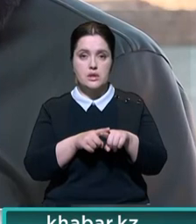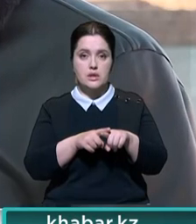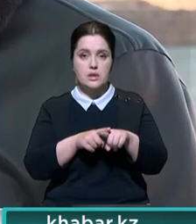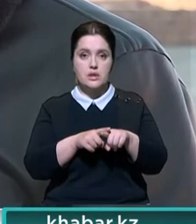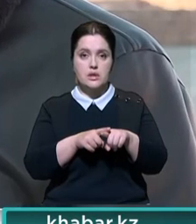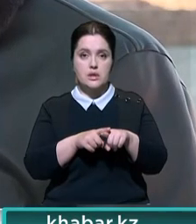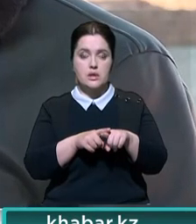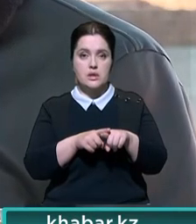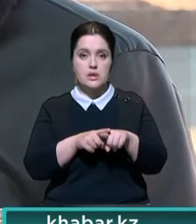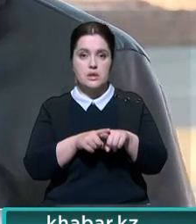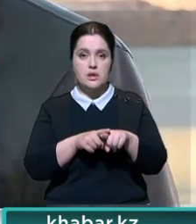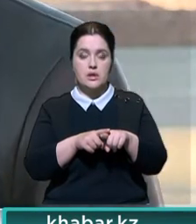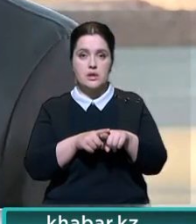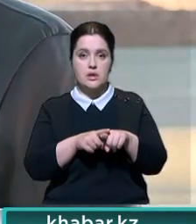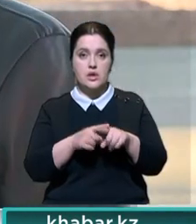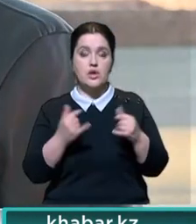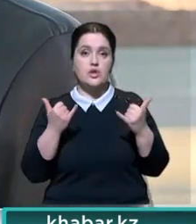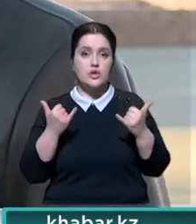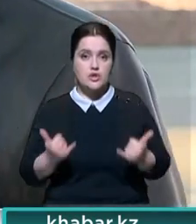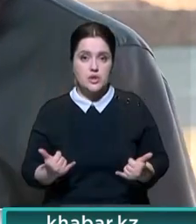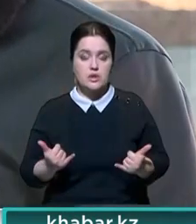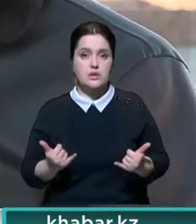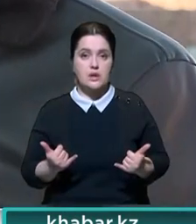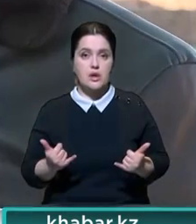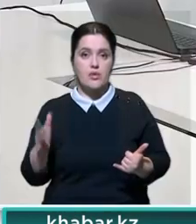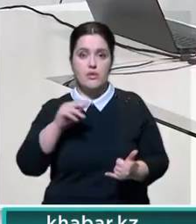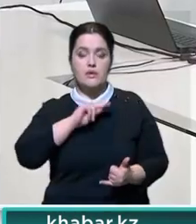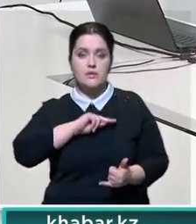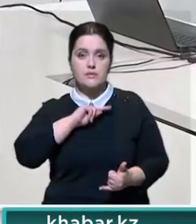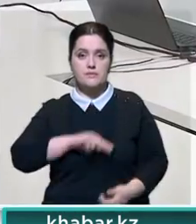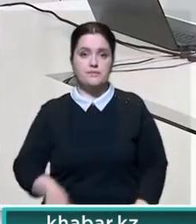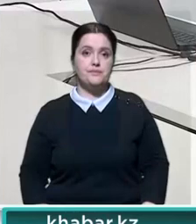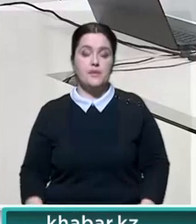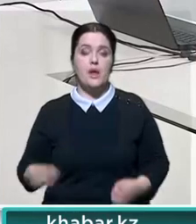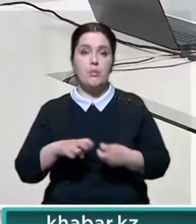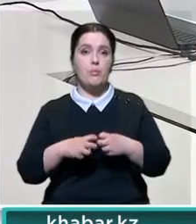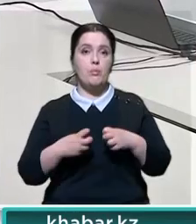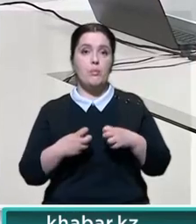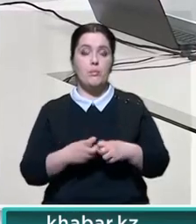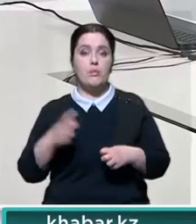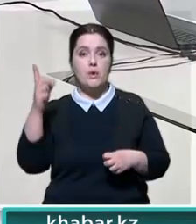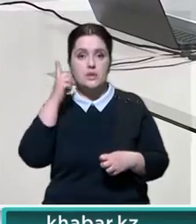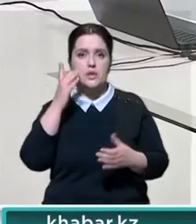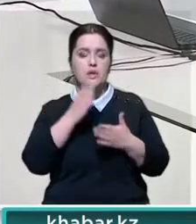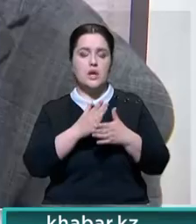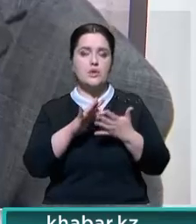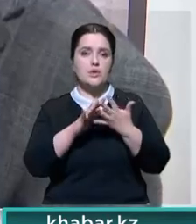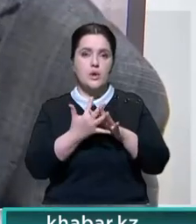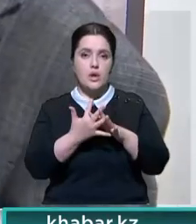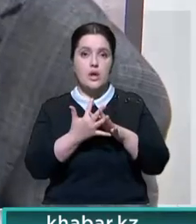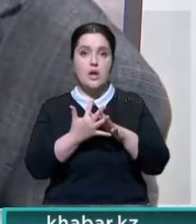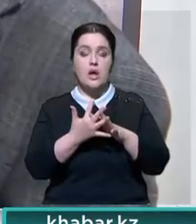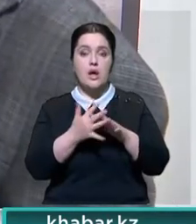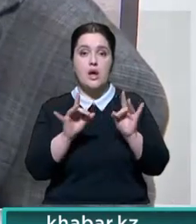ну, сейчас в настоящее время в штатном режиме везде все функционирует. Проблемы с мобильной связью и интернетом есть и в других селах региона. По